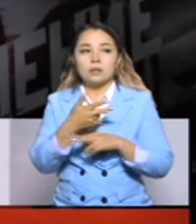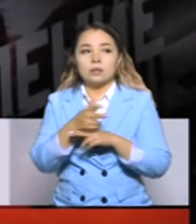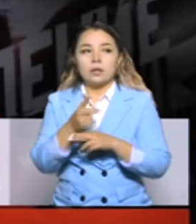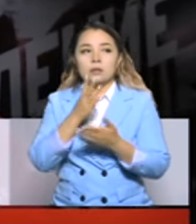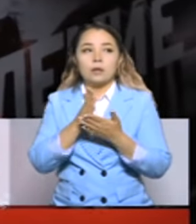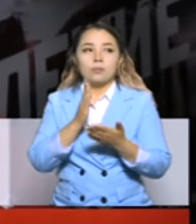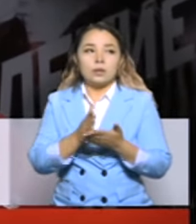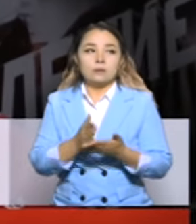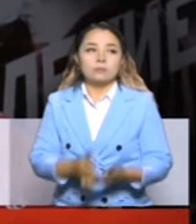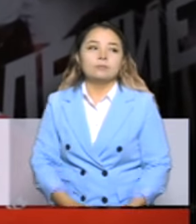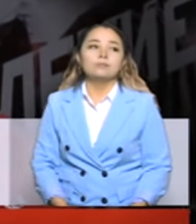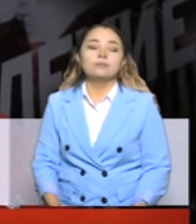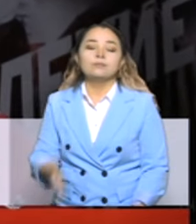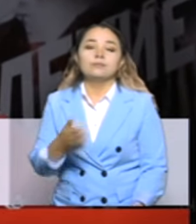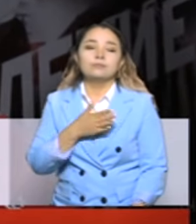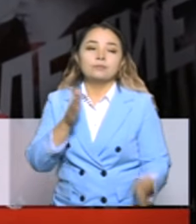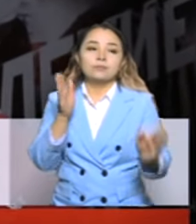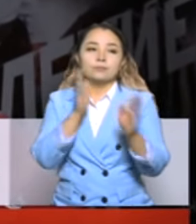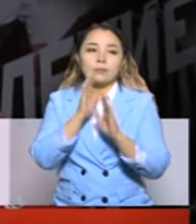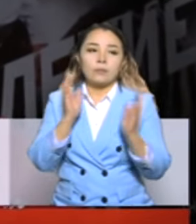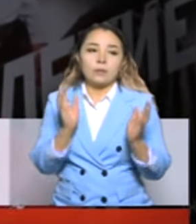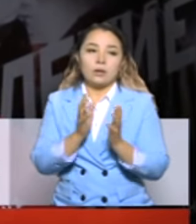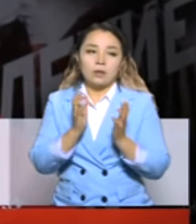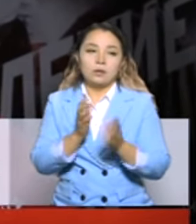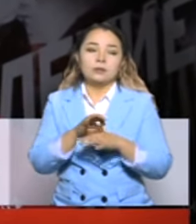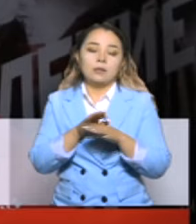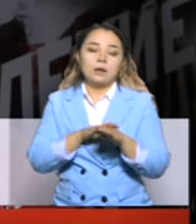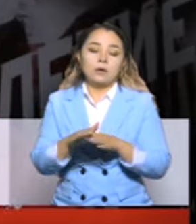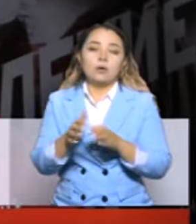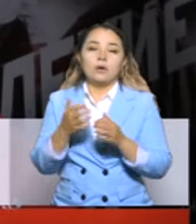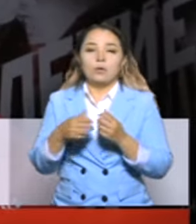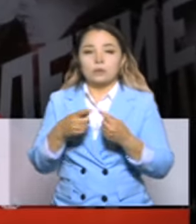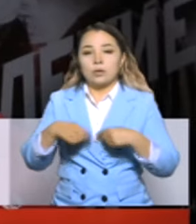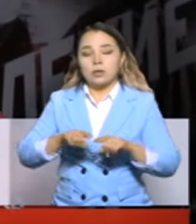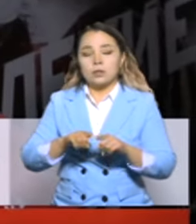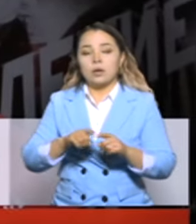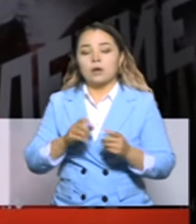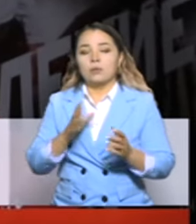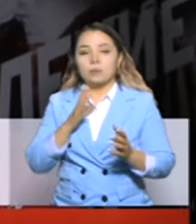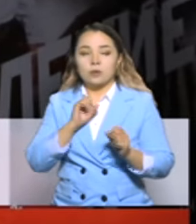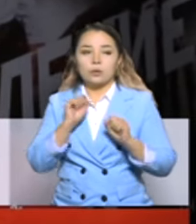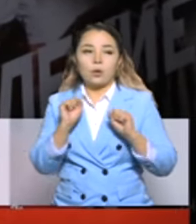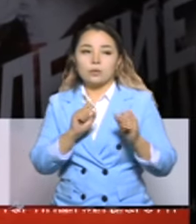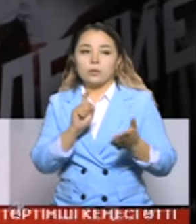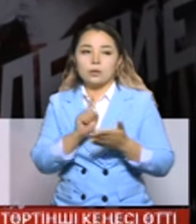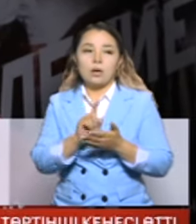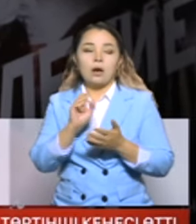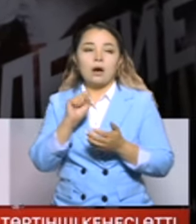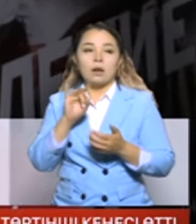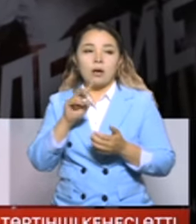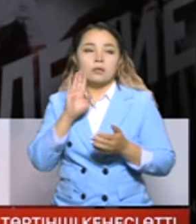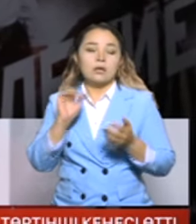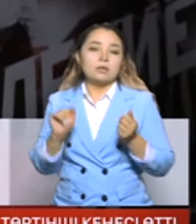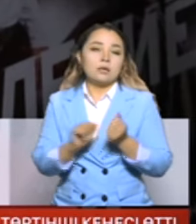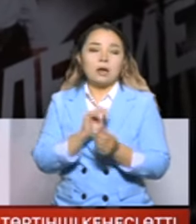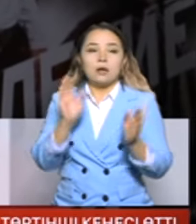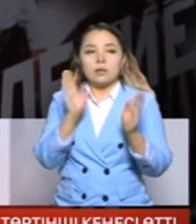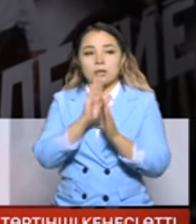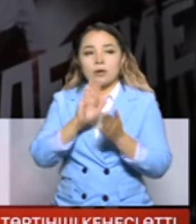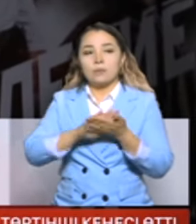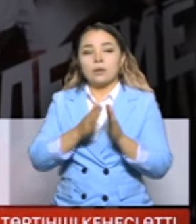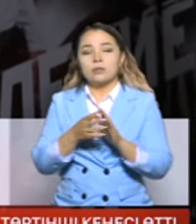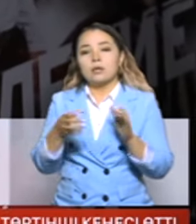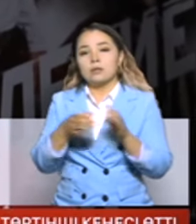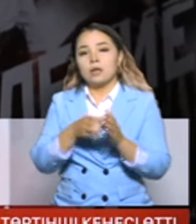түсірілген. Табиғатты аялау, қоршаған ортаны қорғау өз қолымызда. Кинода Арал теңізінің тартылуы экологиялық апатпен